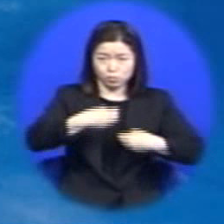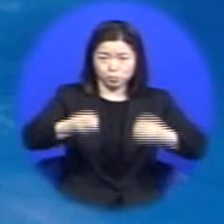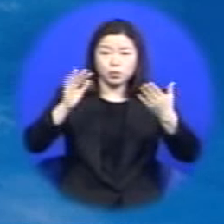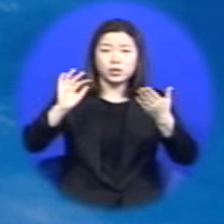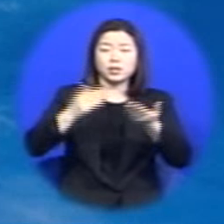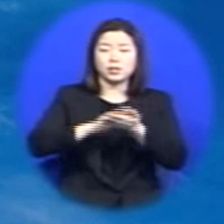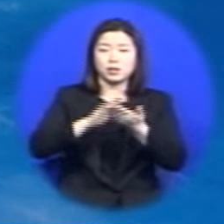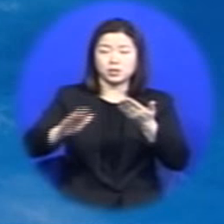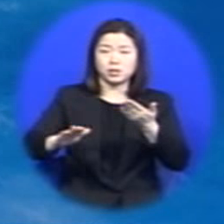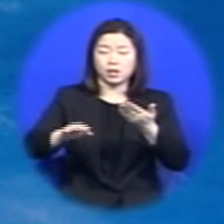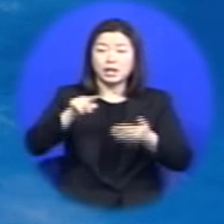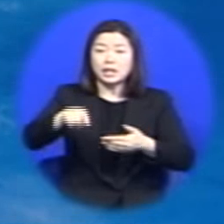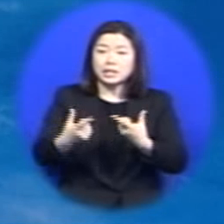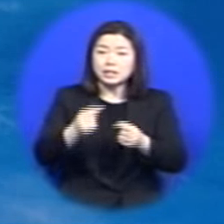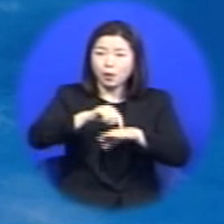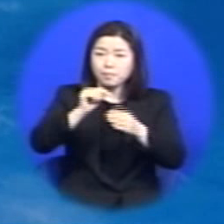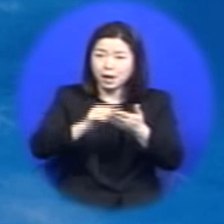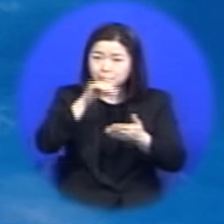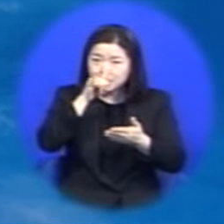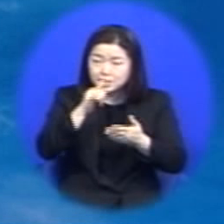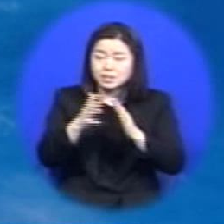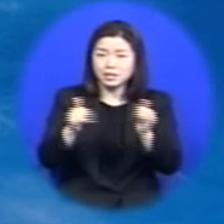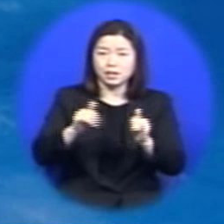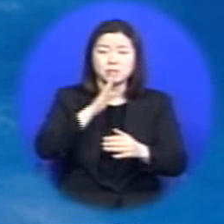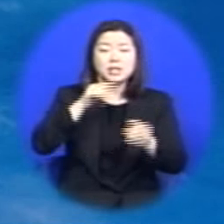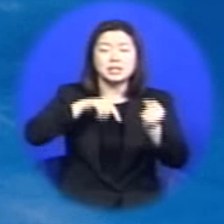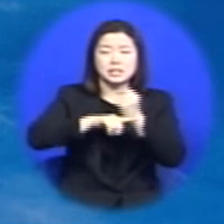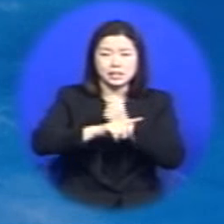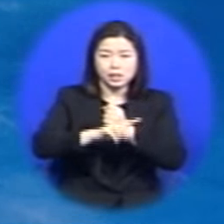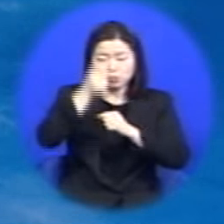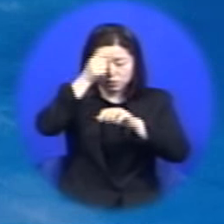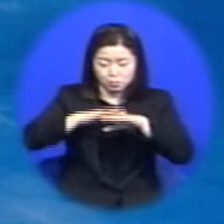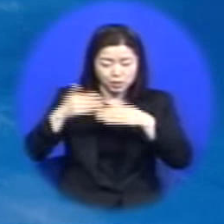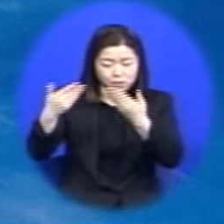이것이 있는 사람이 바로 진리로 예배하는 사람입니다.